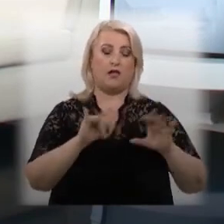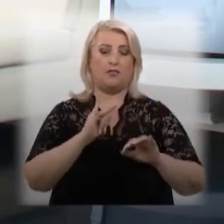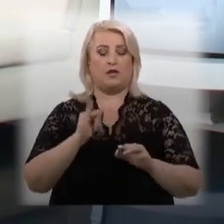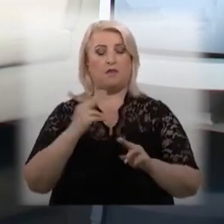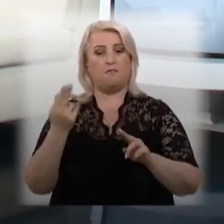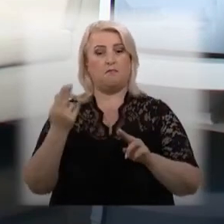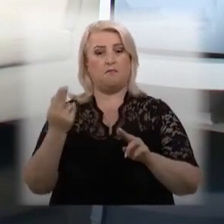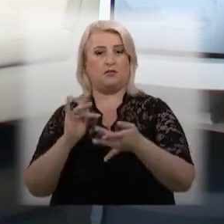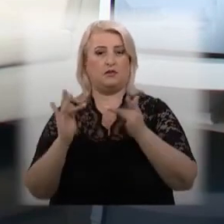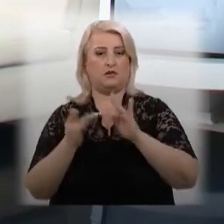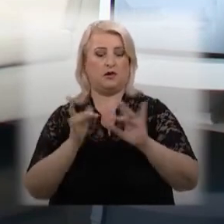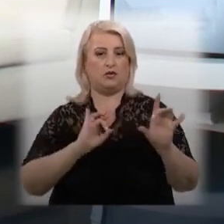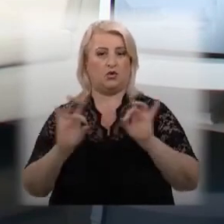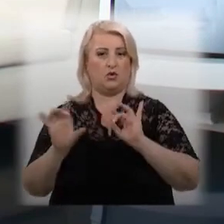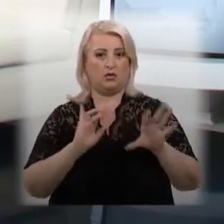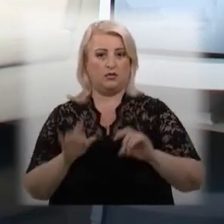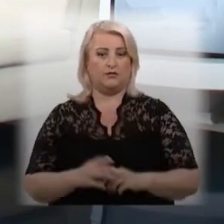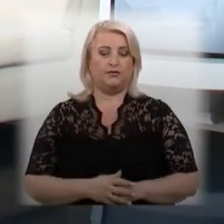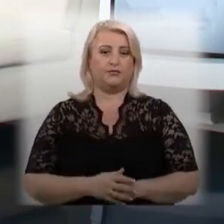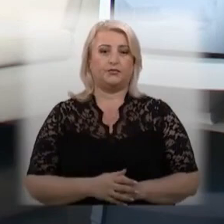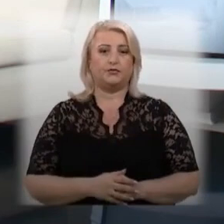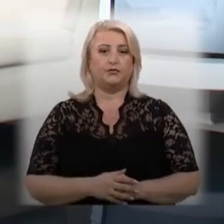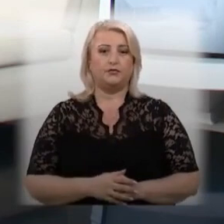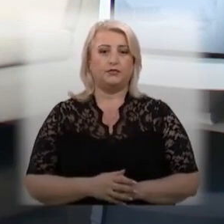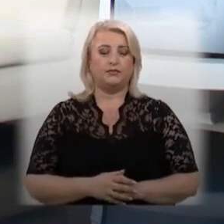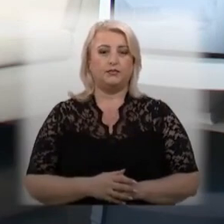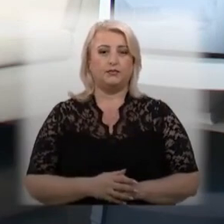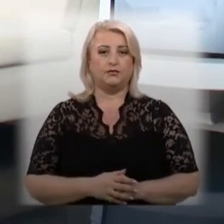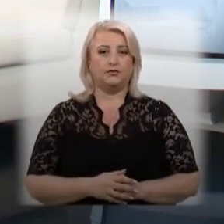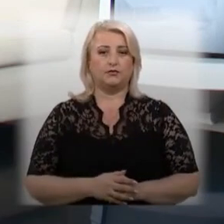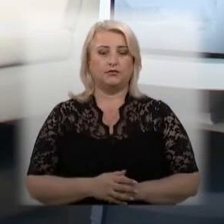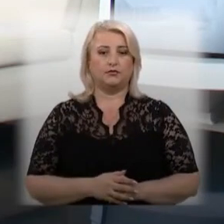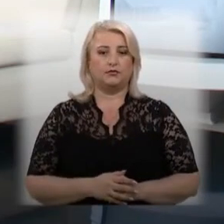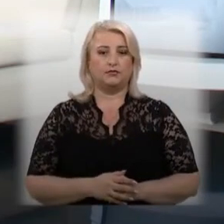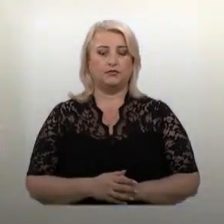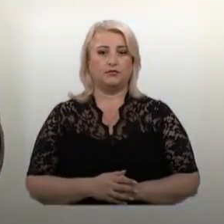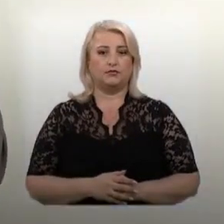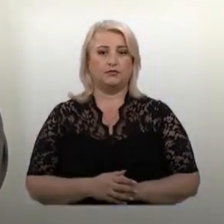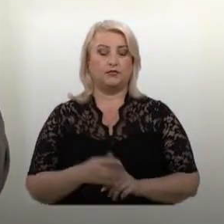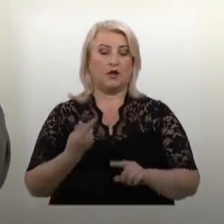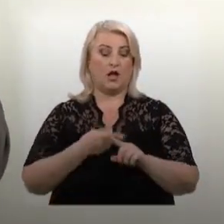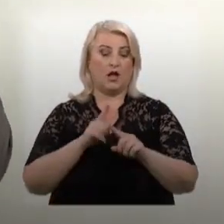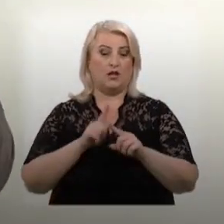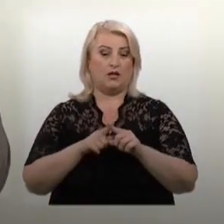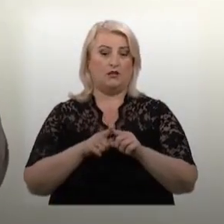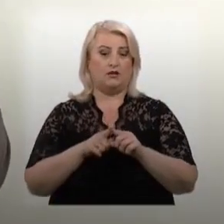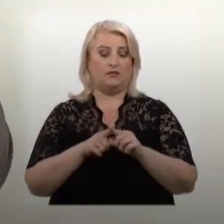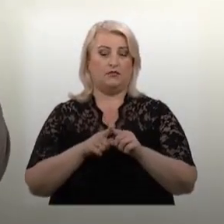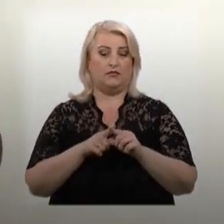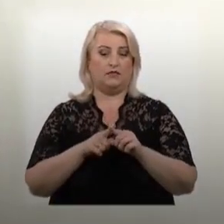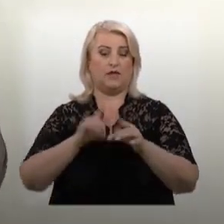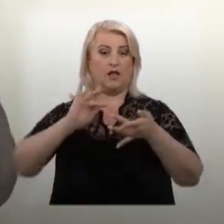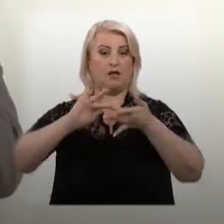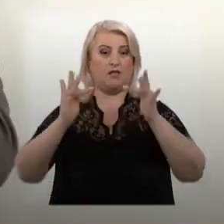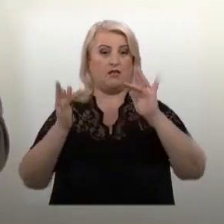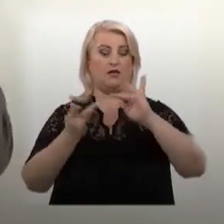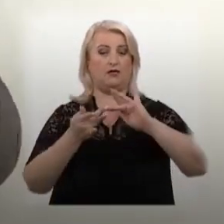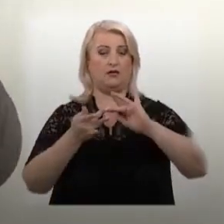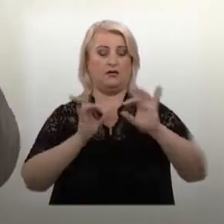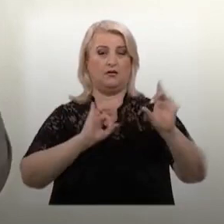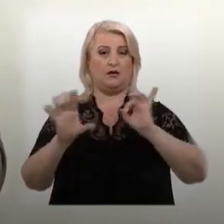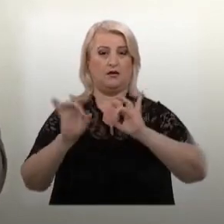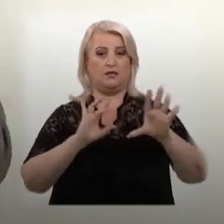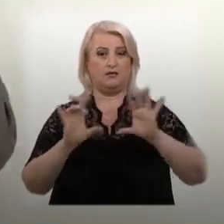de vedere al canalelor prin care accesez client sau vii către el cu informația și aici acest canal online se